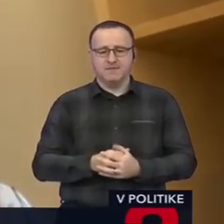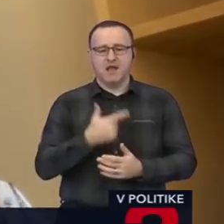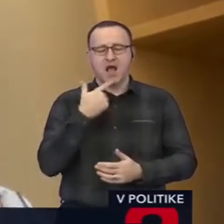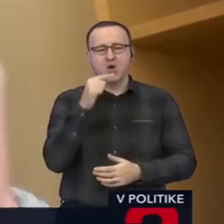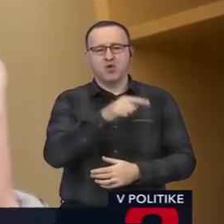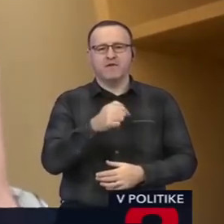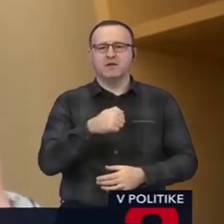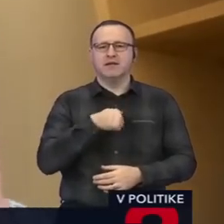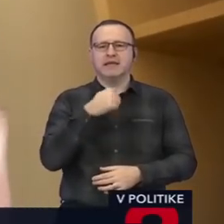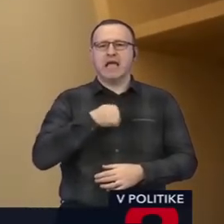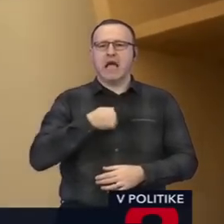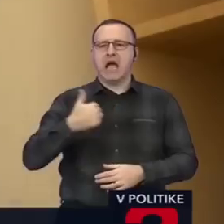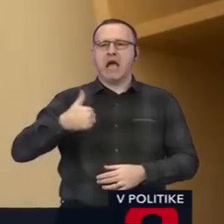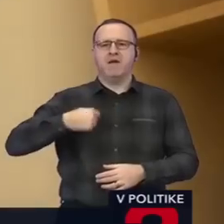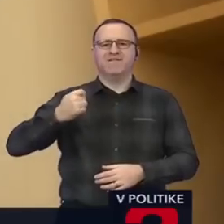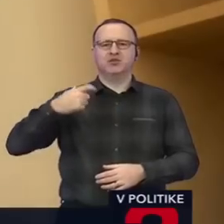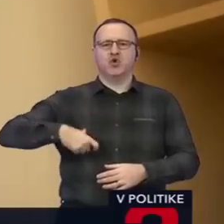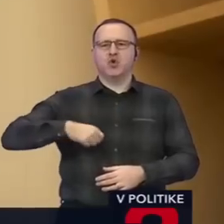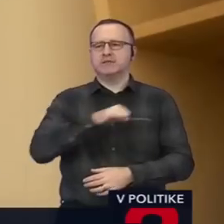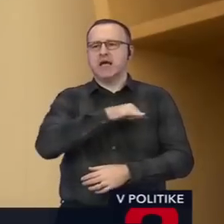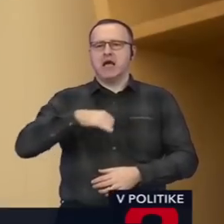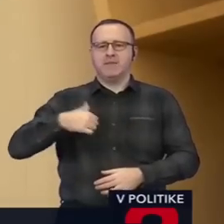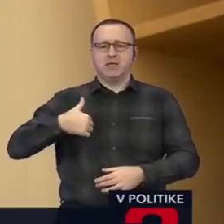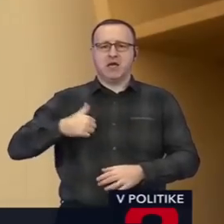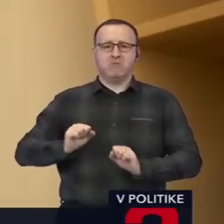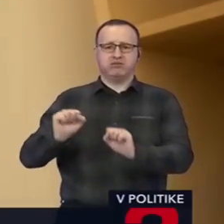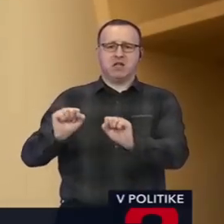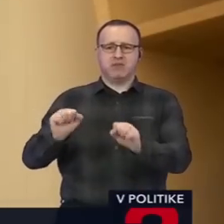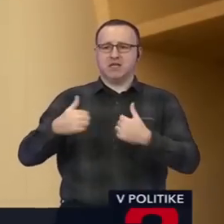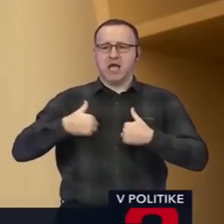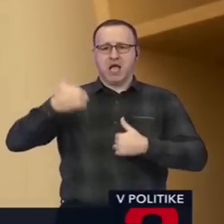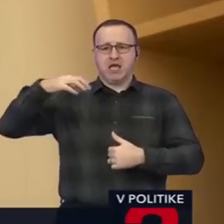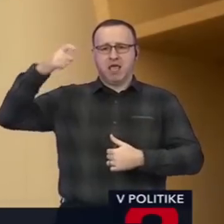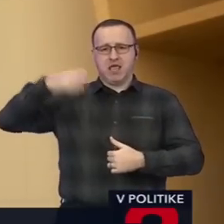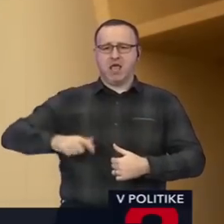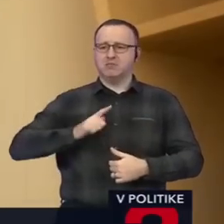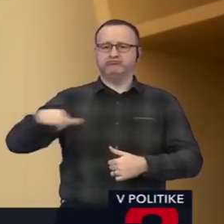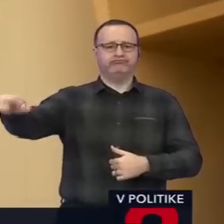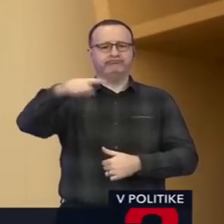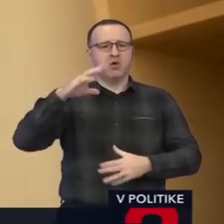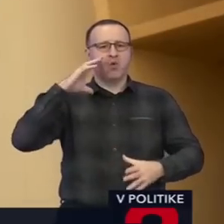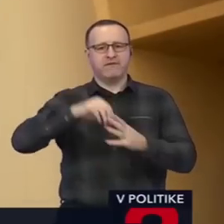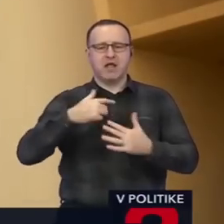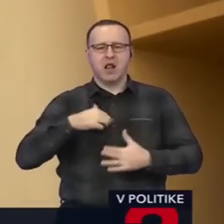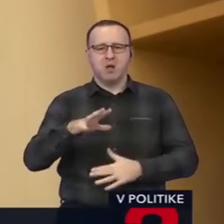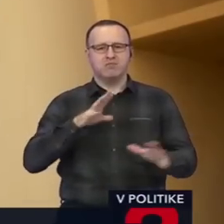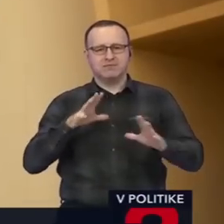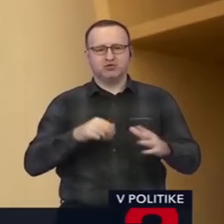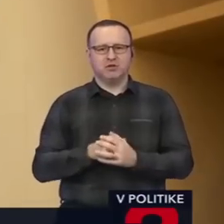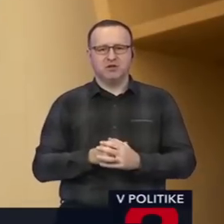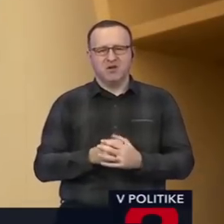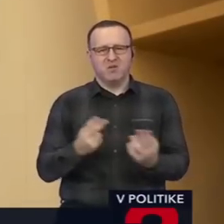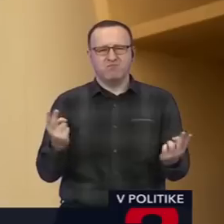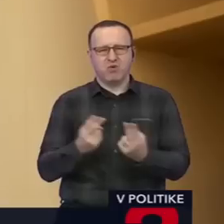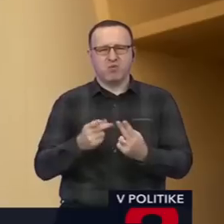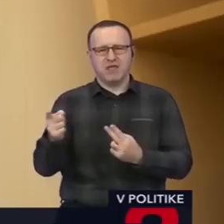proti tomu to idem brániť, ja jediný som ten, s ktorým ste v bezpečí. Je to overená taktika autokratov, skúšal to Donald Trump